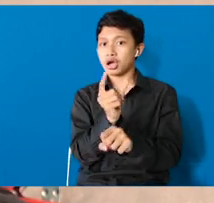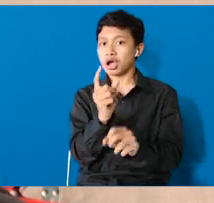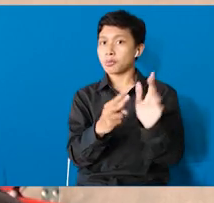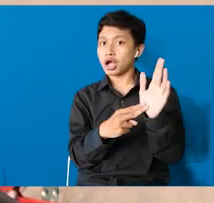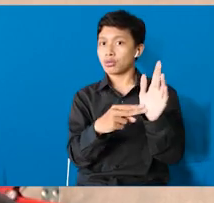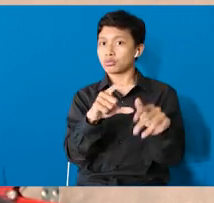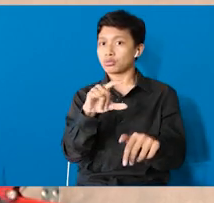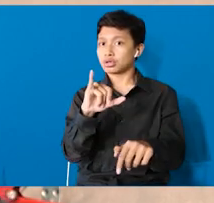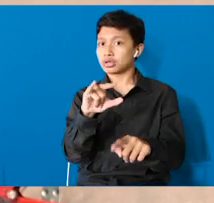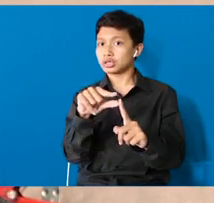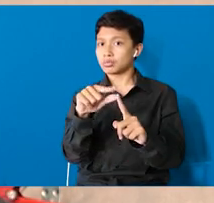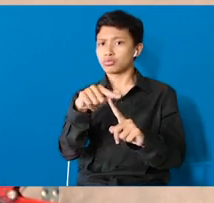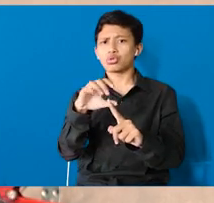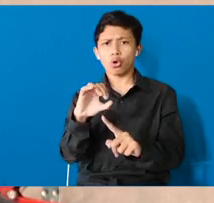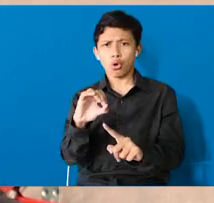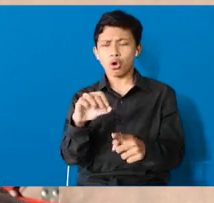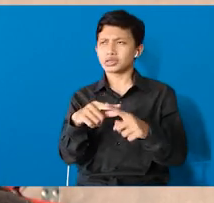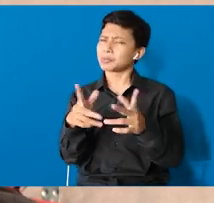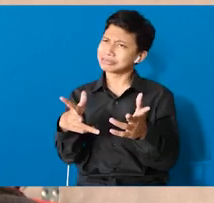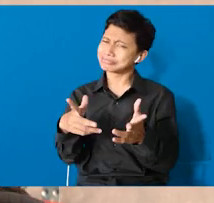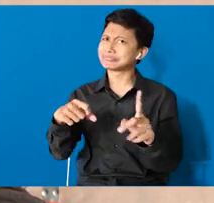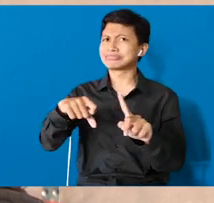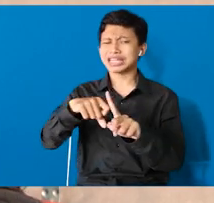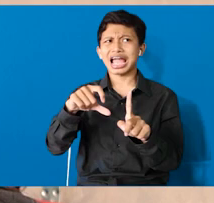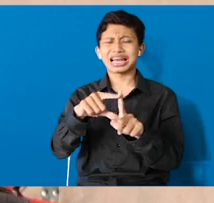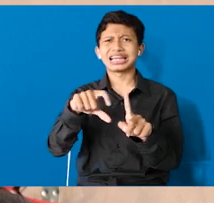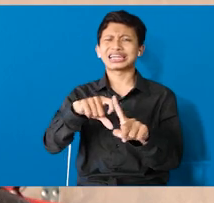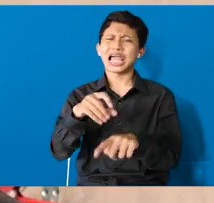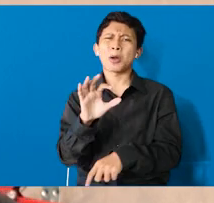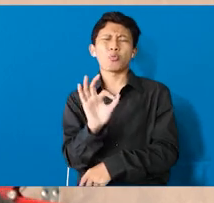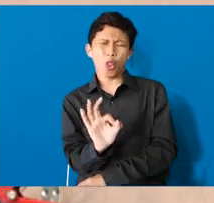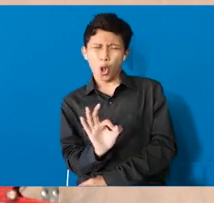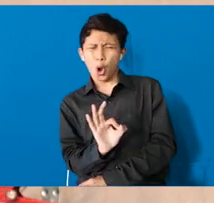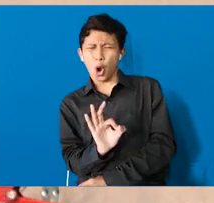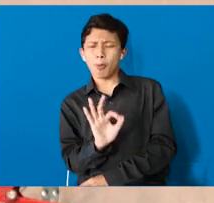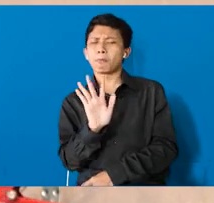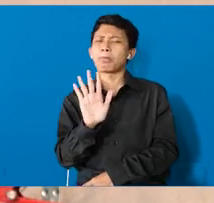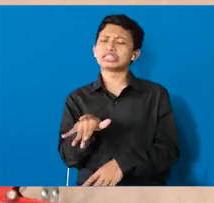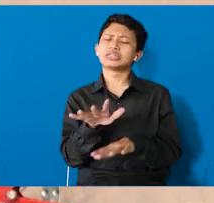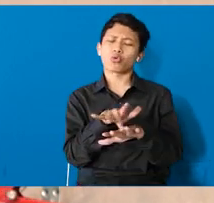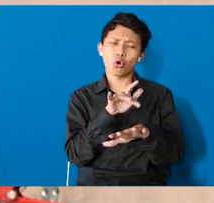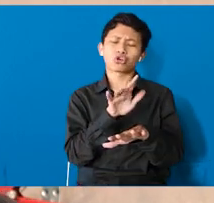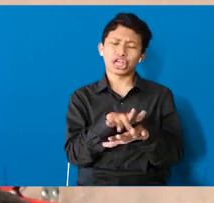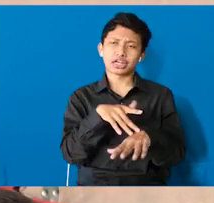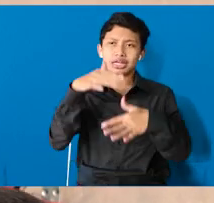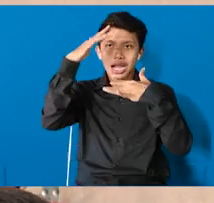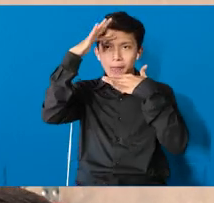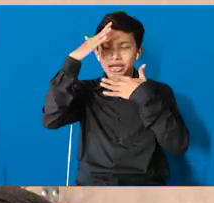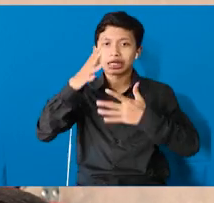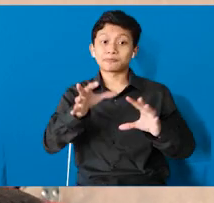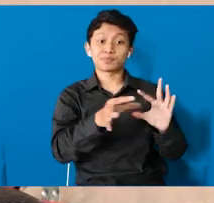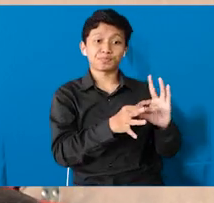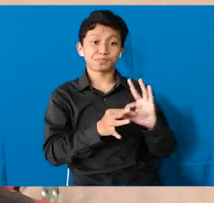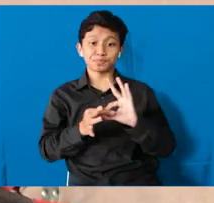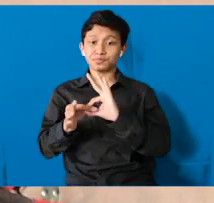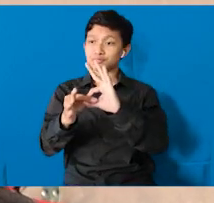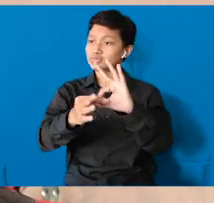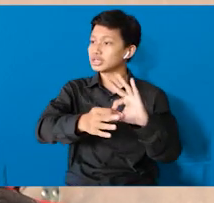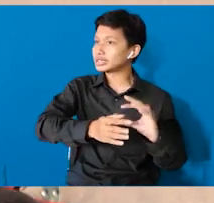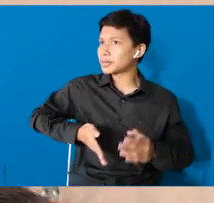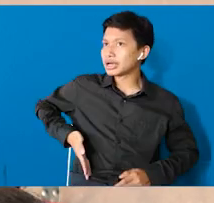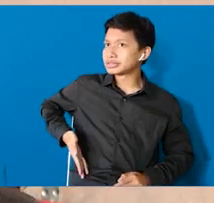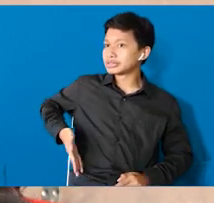Sentolo. KDK-nya belum terbentuk, jadi kami berharap bekerja sama dengan Sigap supaya KDK kelurahan